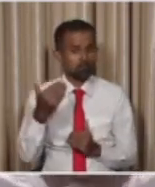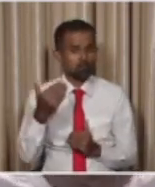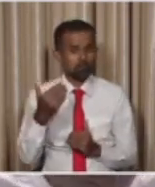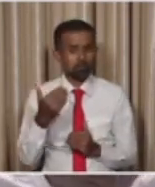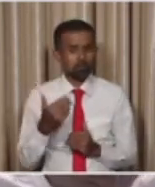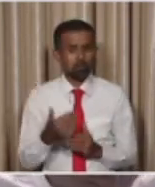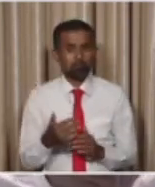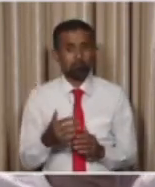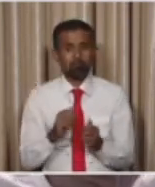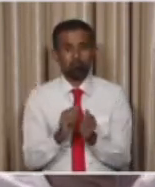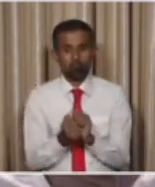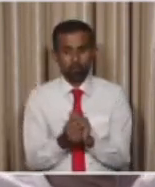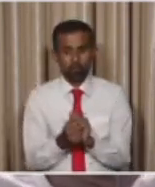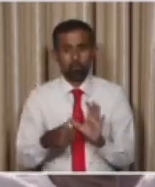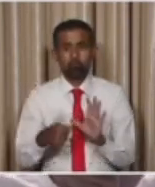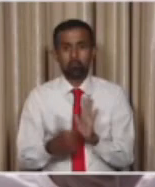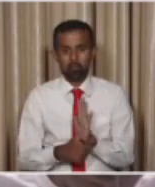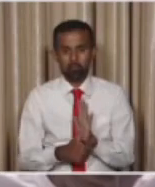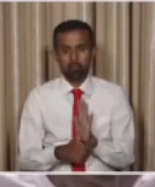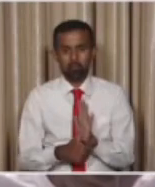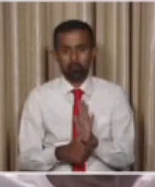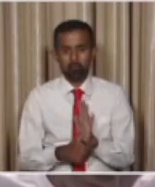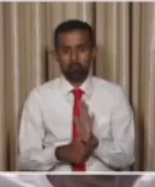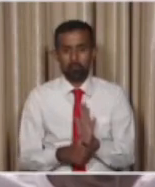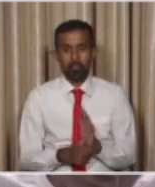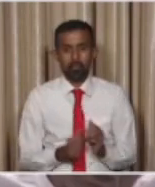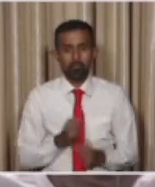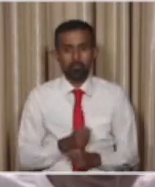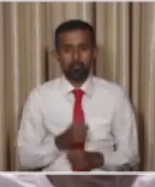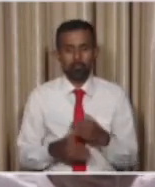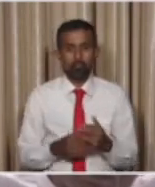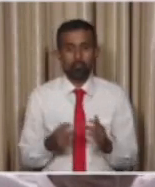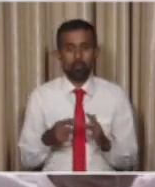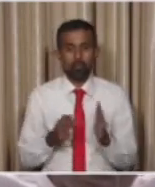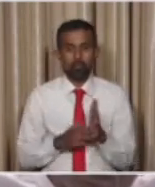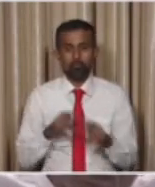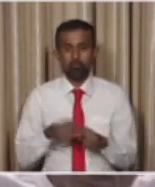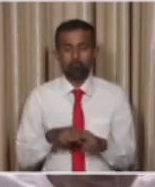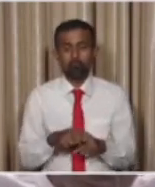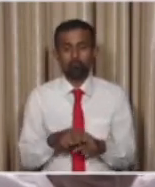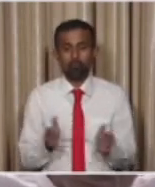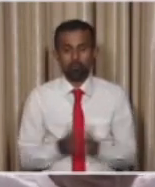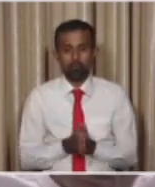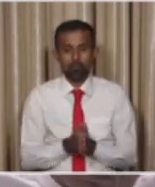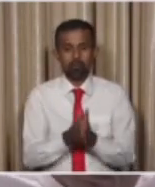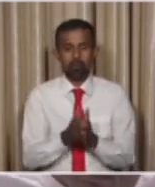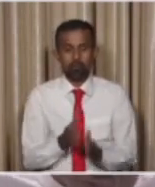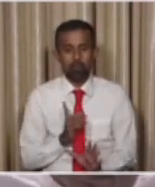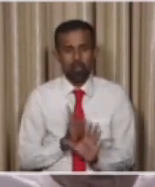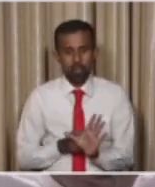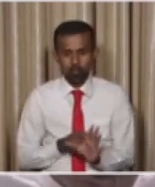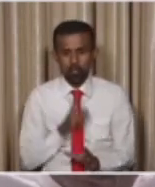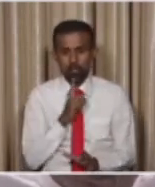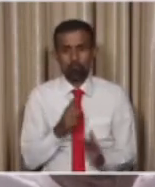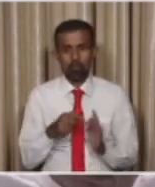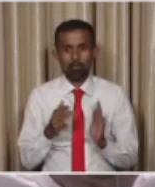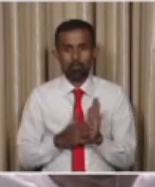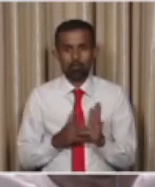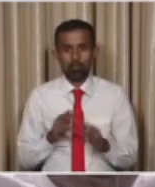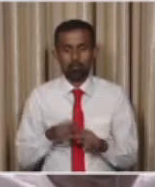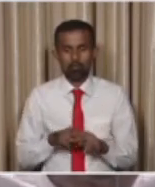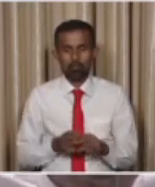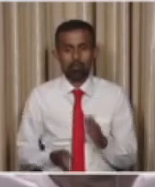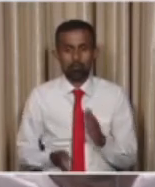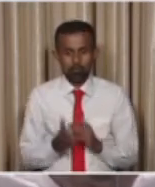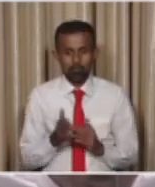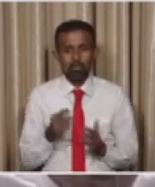ඉරණම් කරන ඉරණම තීන්දුව කරන පනතක්. දැන් මේ ආණ්ඩුව ගමන් කරන IMF පට්ටවරුවත් එක්ක අපි නිරන්තරයෙන් කිව්වා මේ IMF පට්ටවරුවේ යනතුළු යාමතුළු